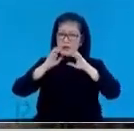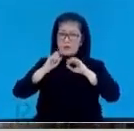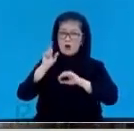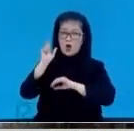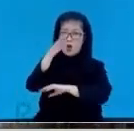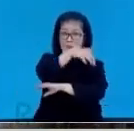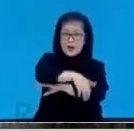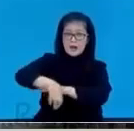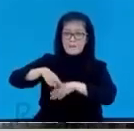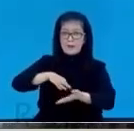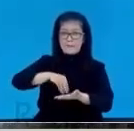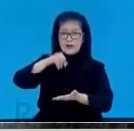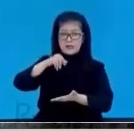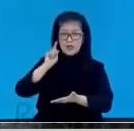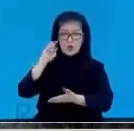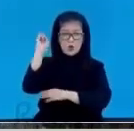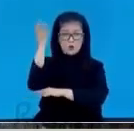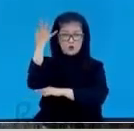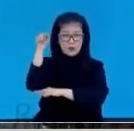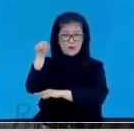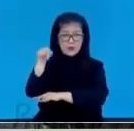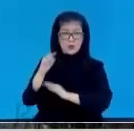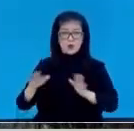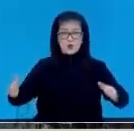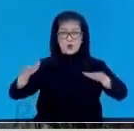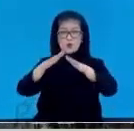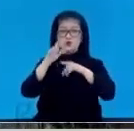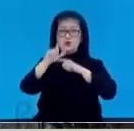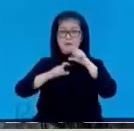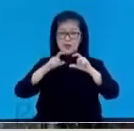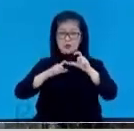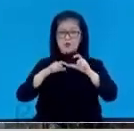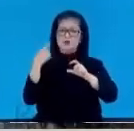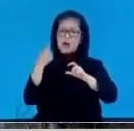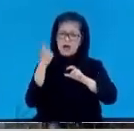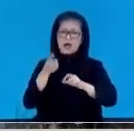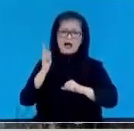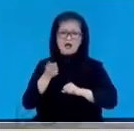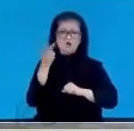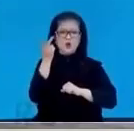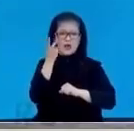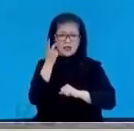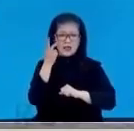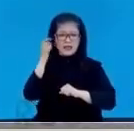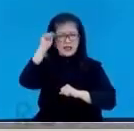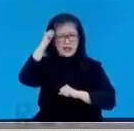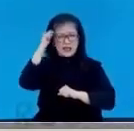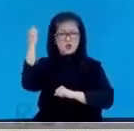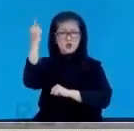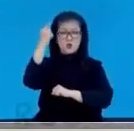dan warga yang bermukim di sepanjang aliran lahar Gunung Semeru agar selalu waspada, mengingat diperkirakan